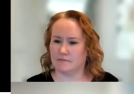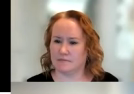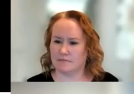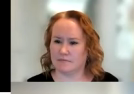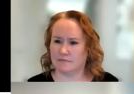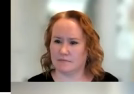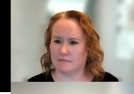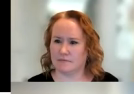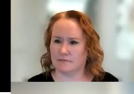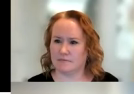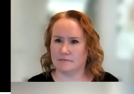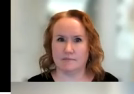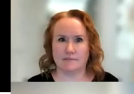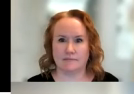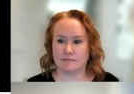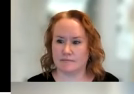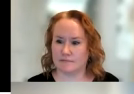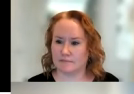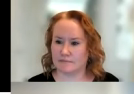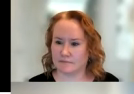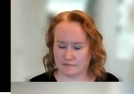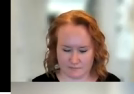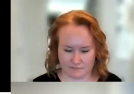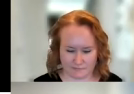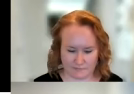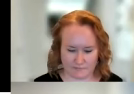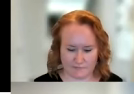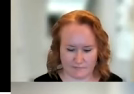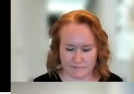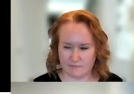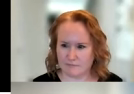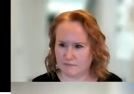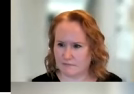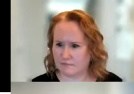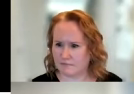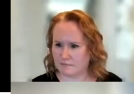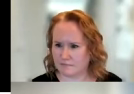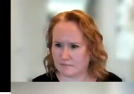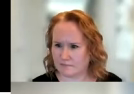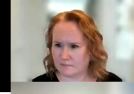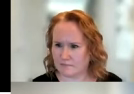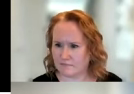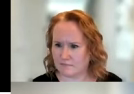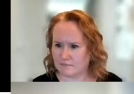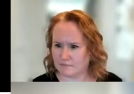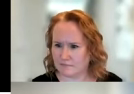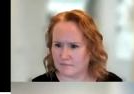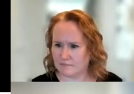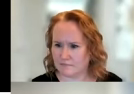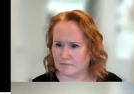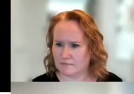til de omfattet, så må de også utformes I tråd med tilgjengelighetsdirektivets krav, uavhengig av hvor de senere skal